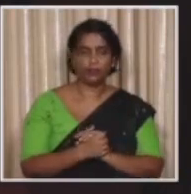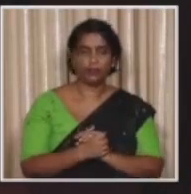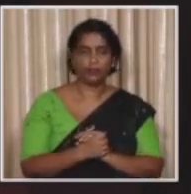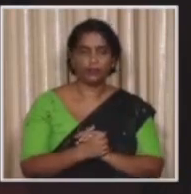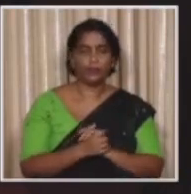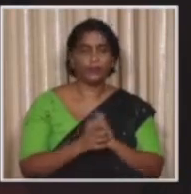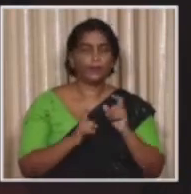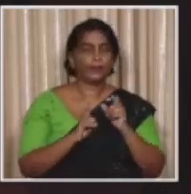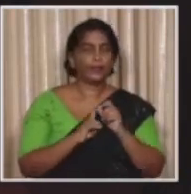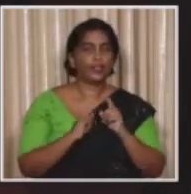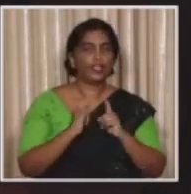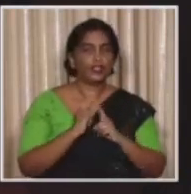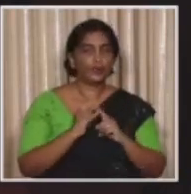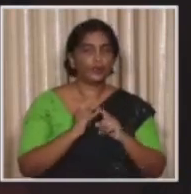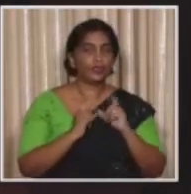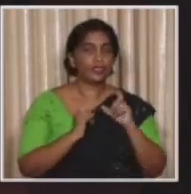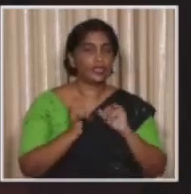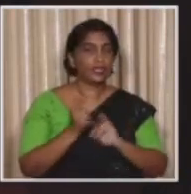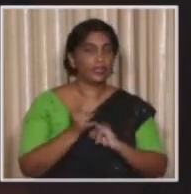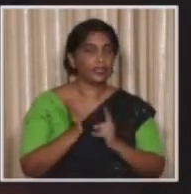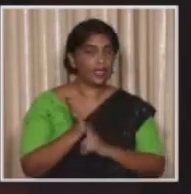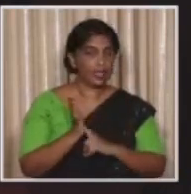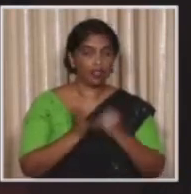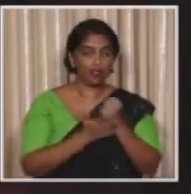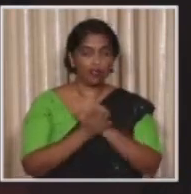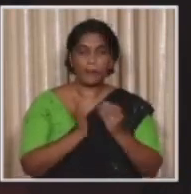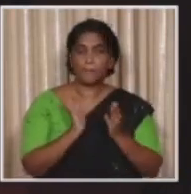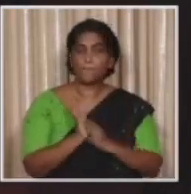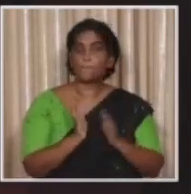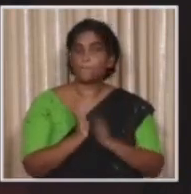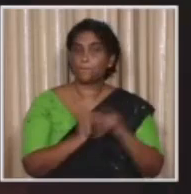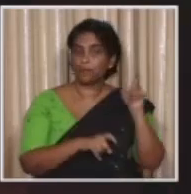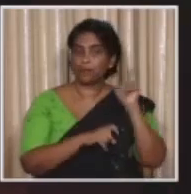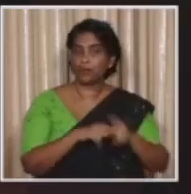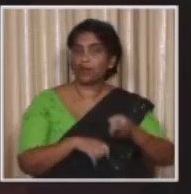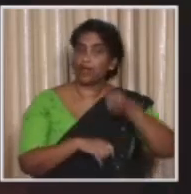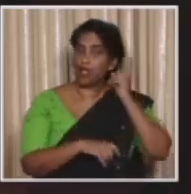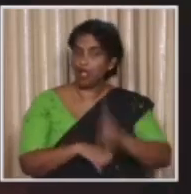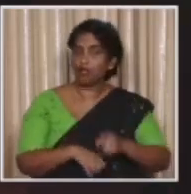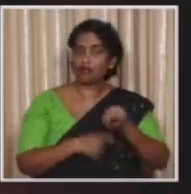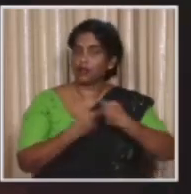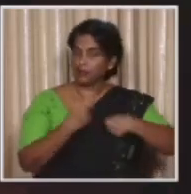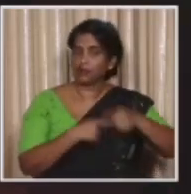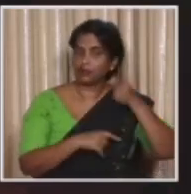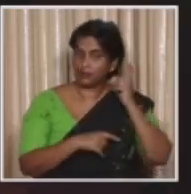PU CSL එකේ සියලුම සමාජිකින්ගේ අනුමැතිය තුල